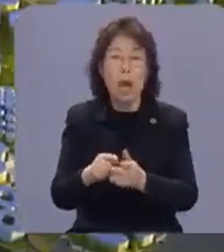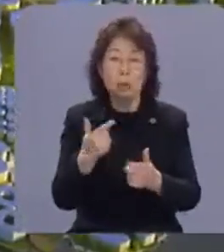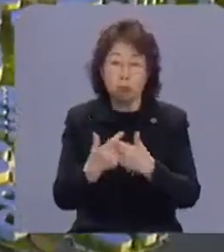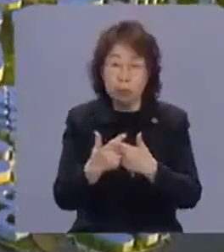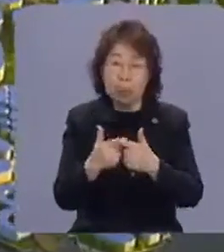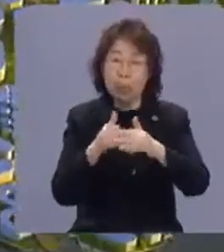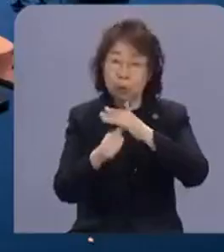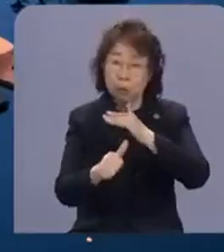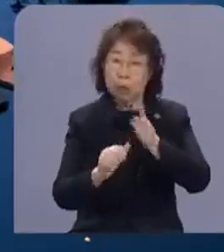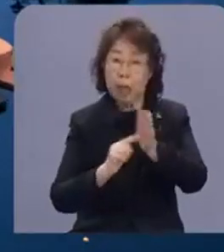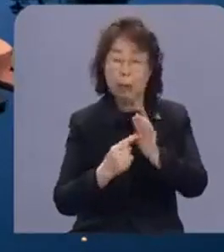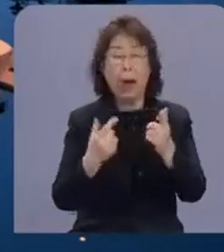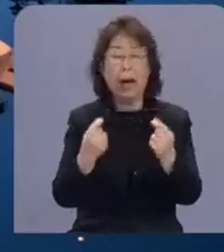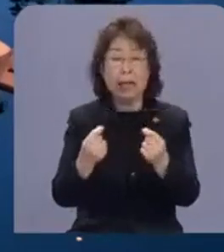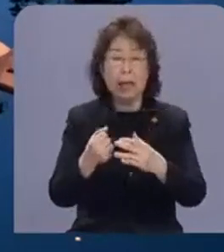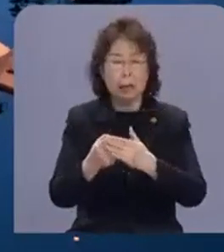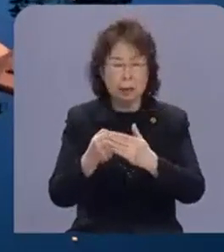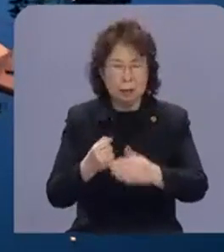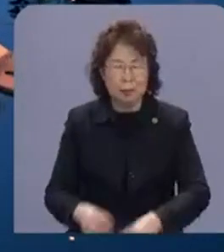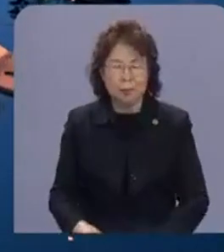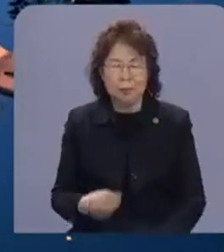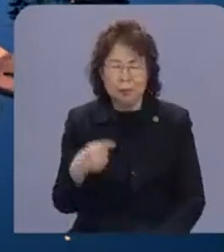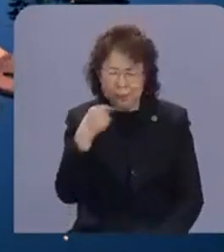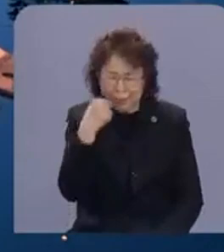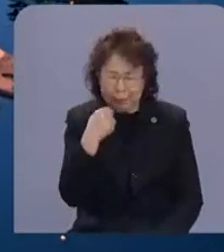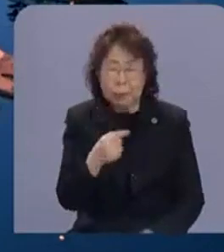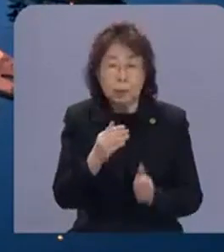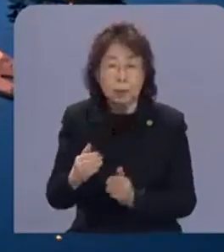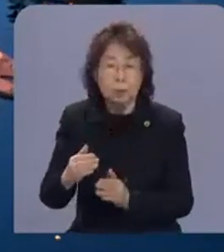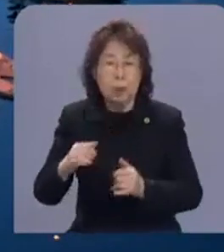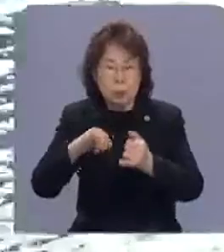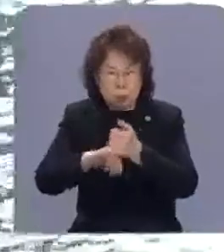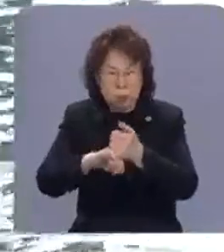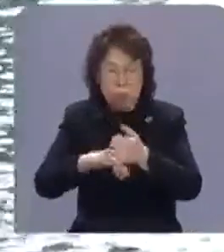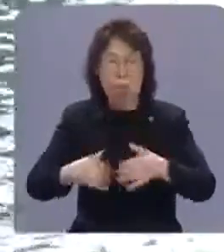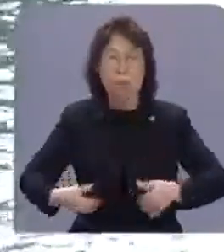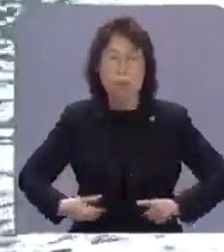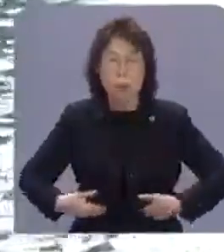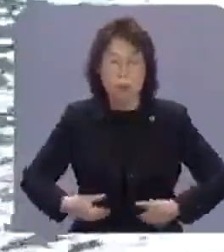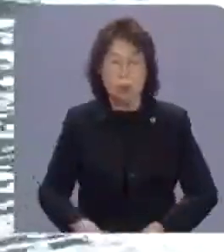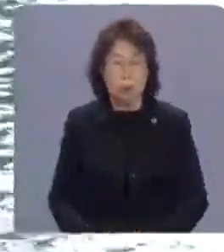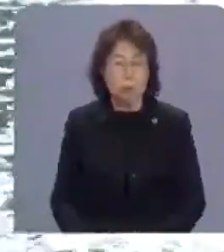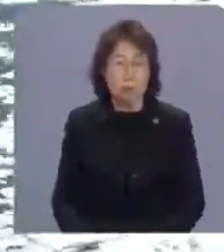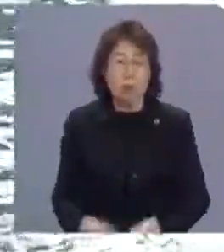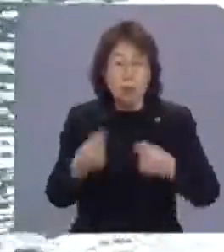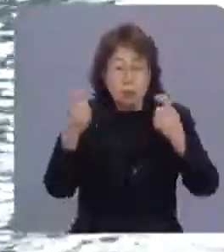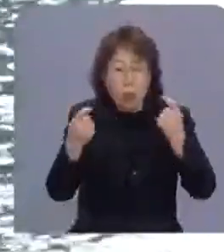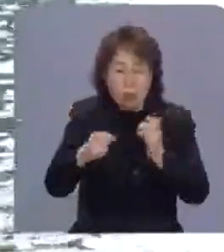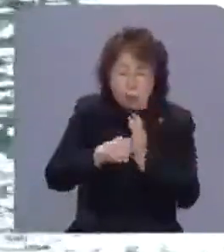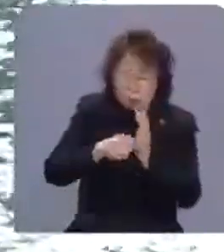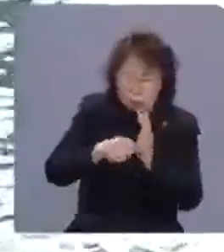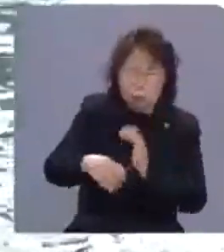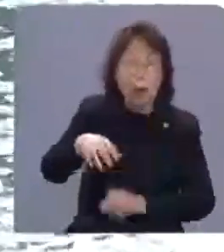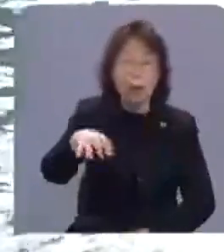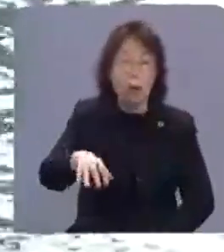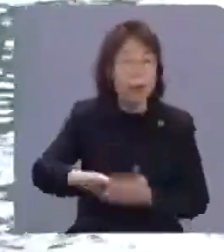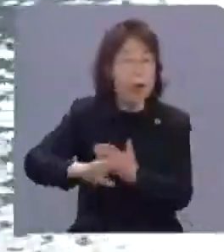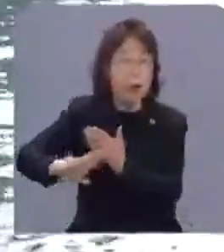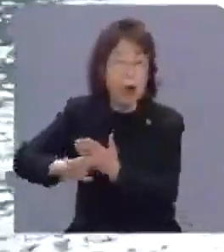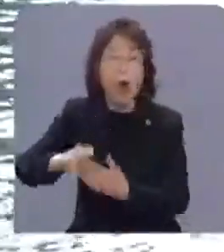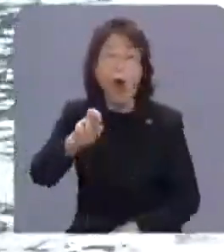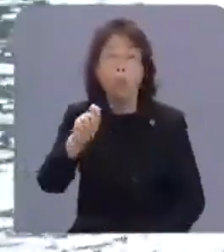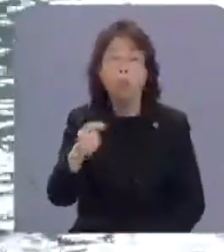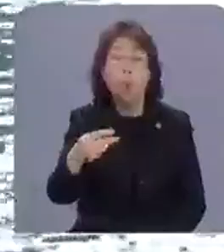엑스포 주제와도 부합하는 만큼 철저한 준비가 필요해 보입니다. 사실상 관광 명소 역할을 할 부산과 달리